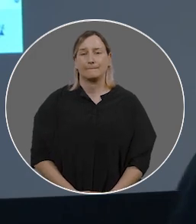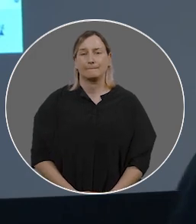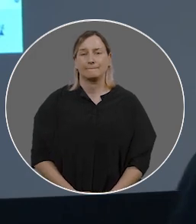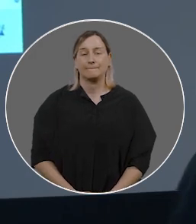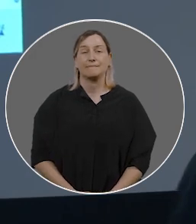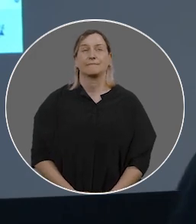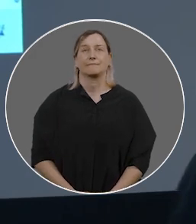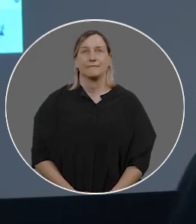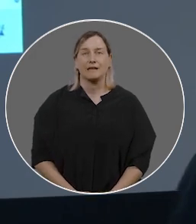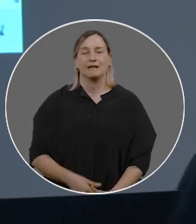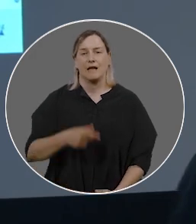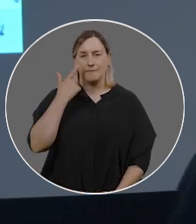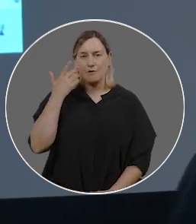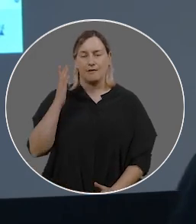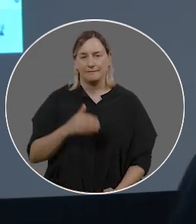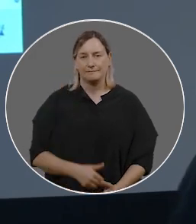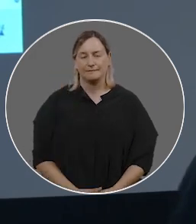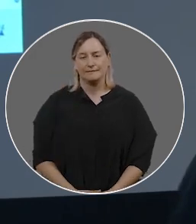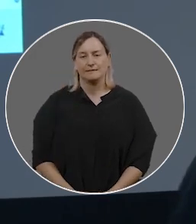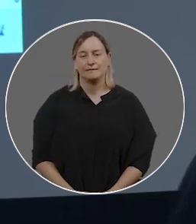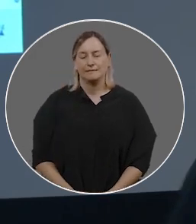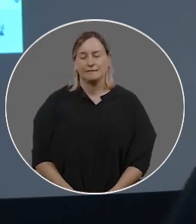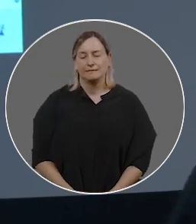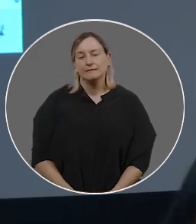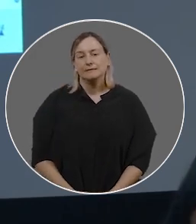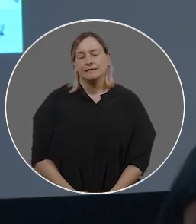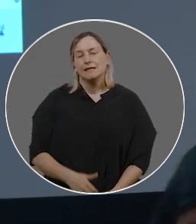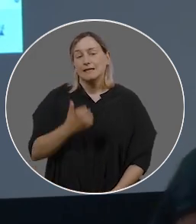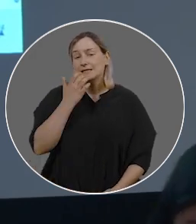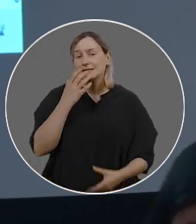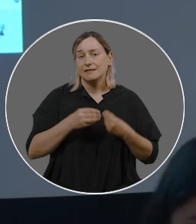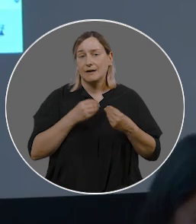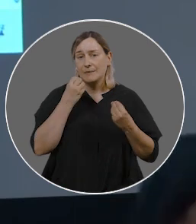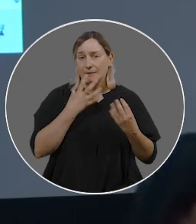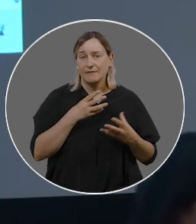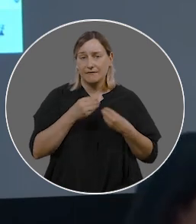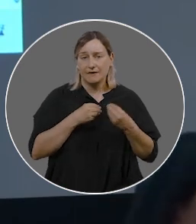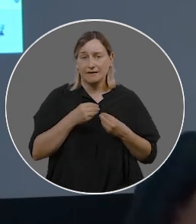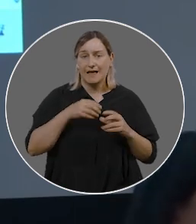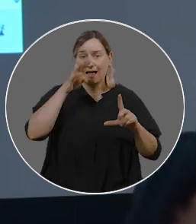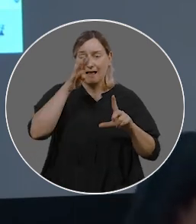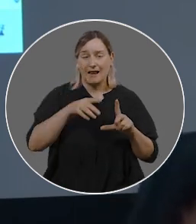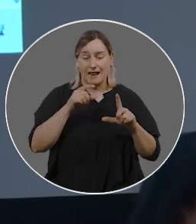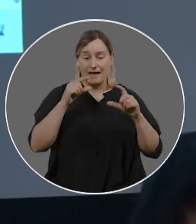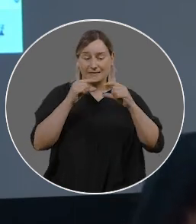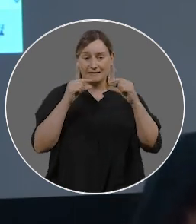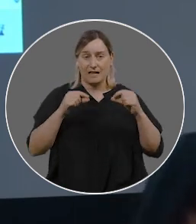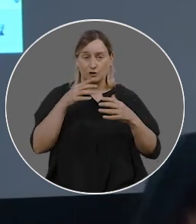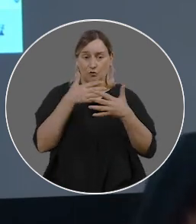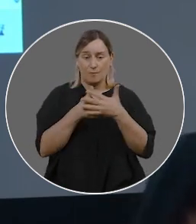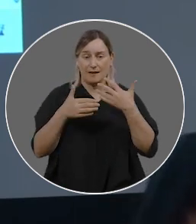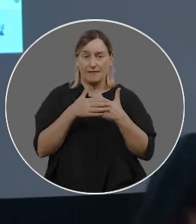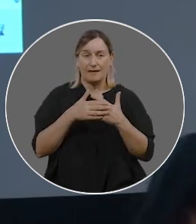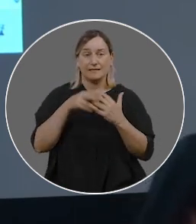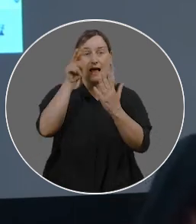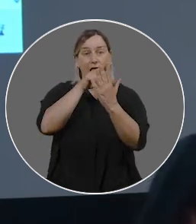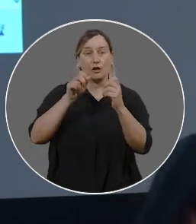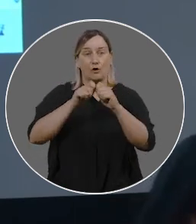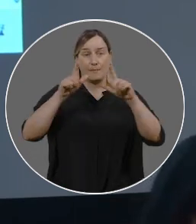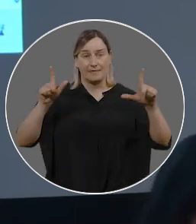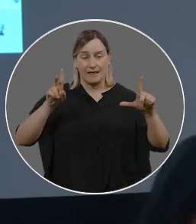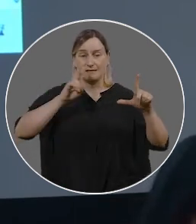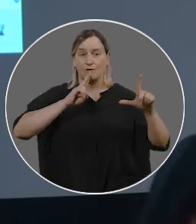A veure, la veritat és que si es fa ben fet, les cel·les combinades, o sigui, el lector de pantalla t'hauria de dir a